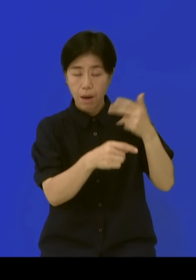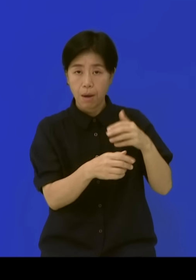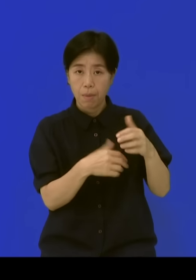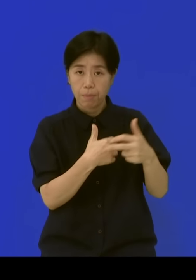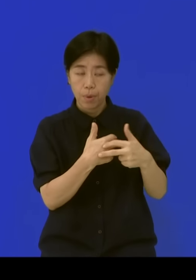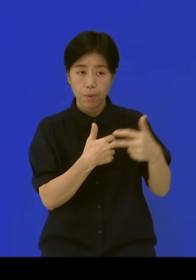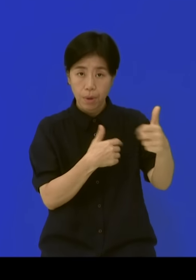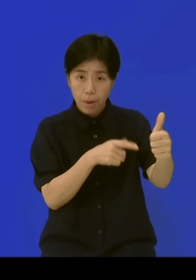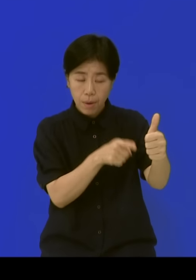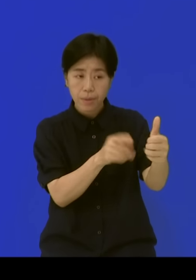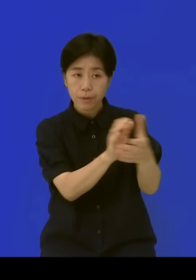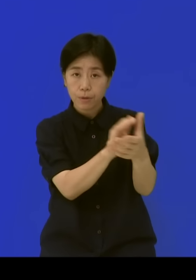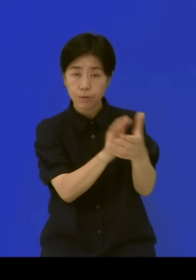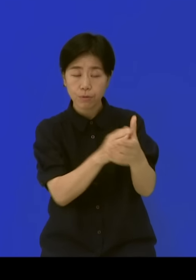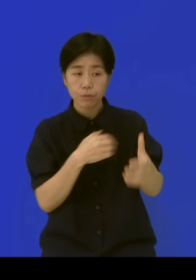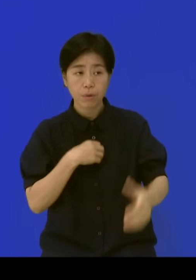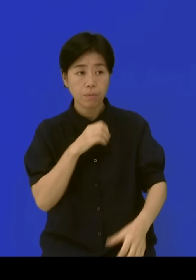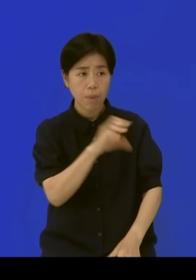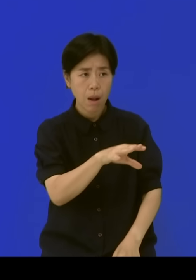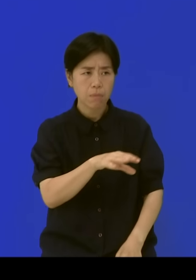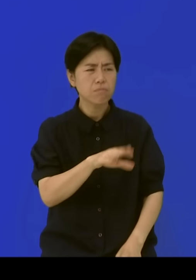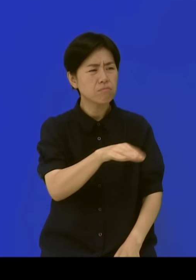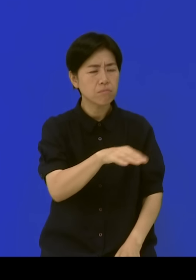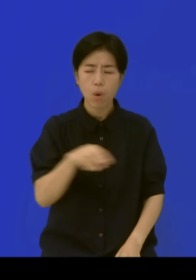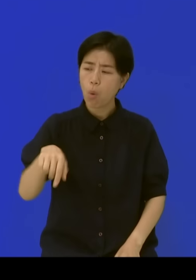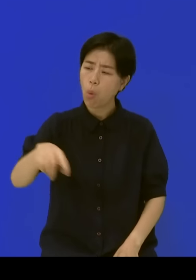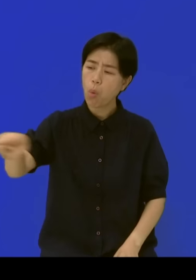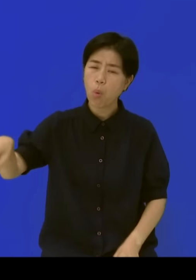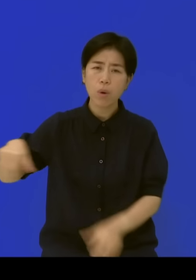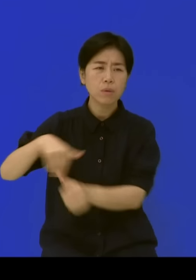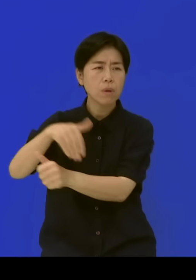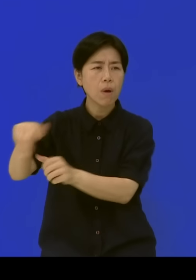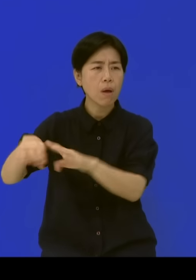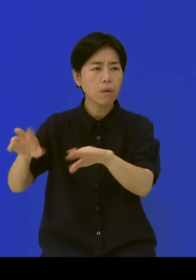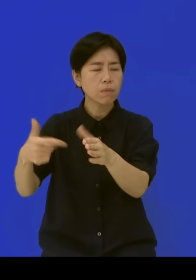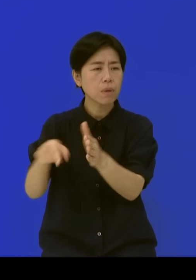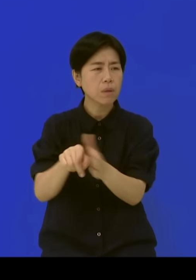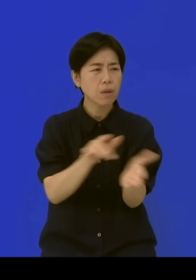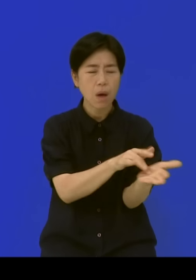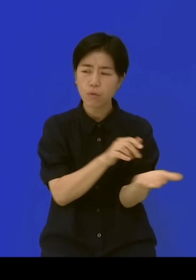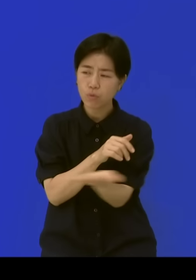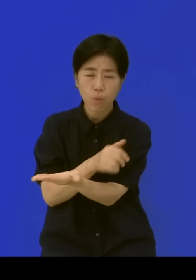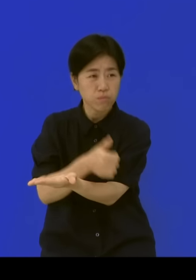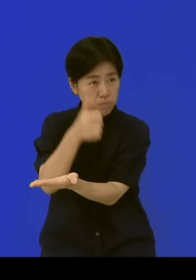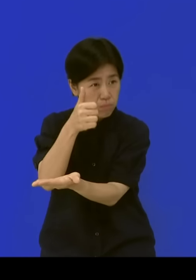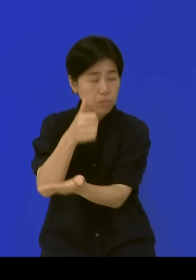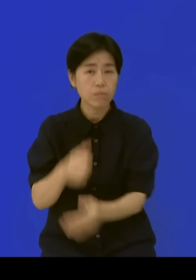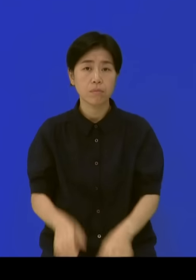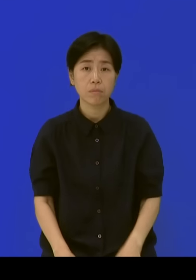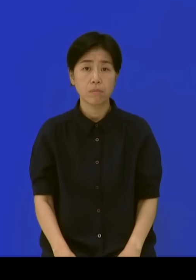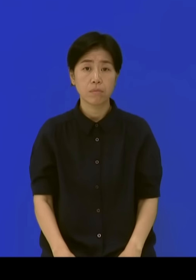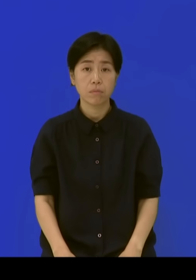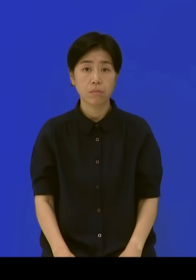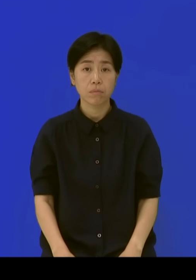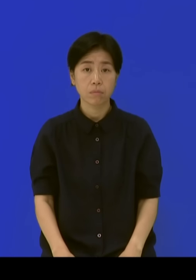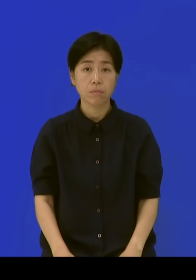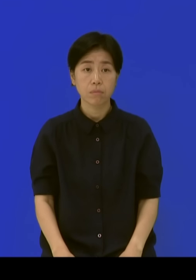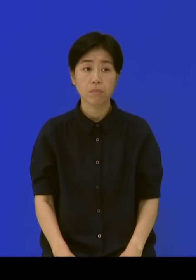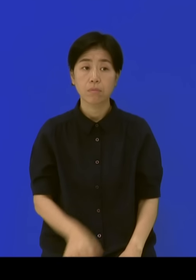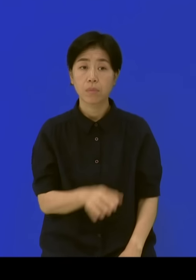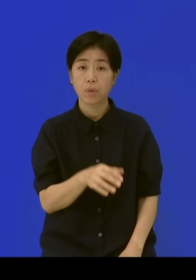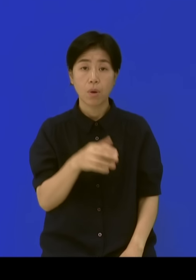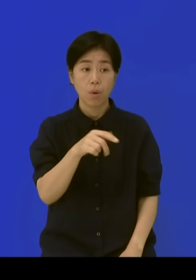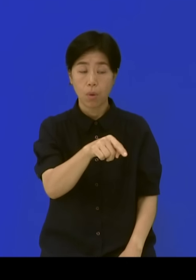분의 환자분들에게는 조심스럽게 이 약을 좀 써보기도 했어요. 네. 그때 트라우마와 연관된 약들을 좀 정신과